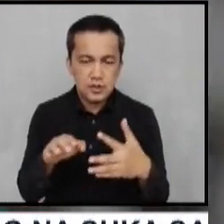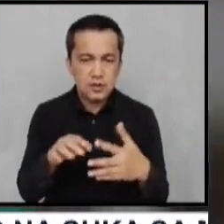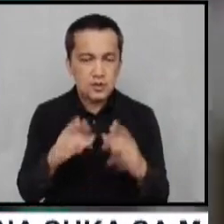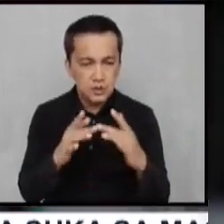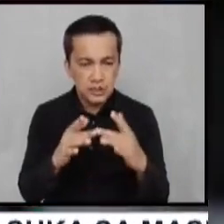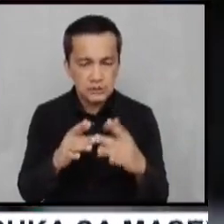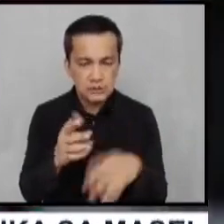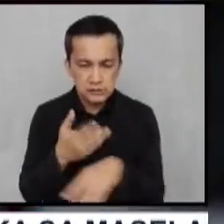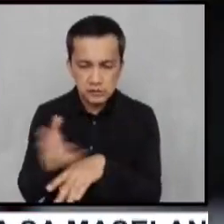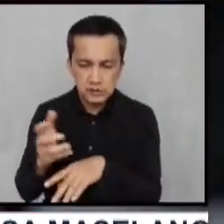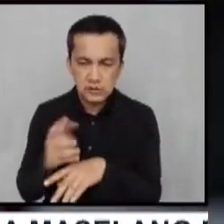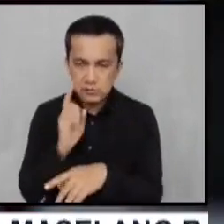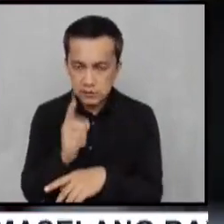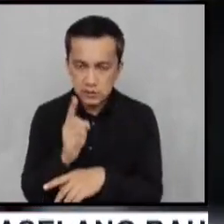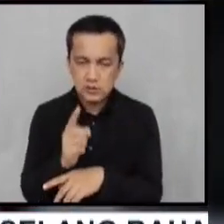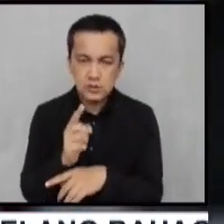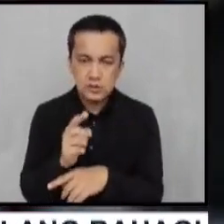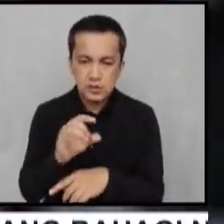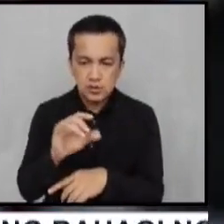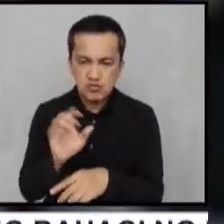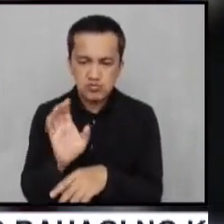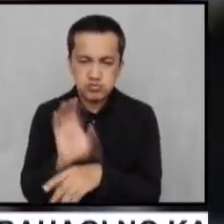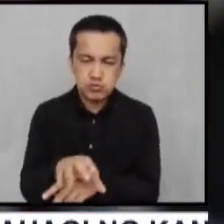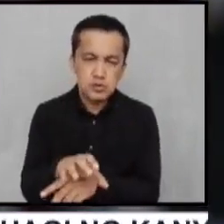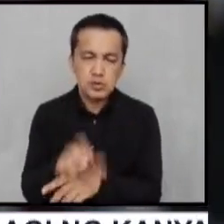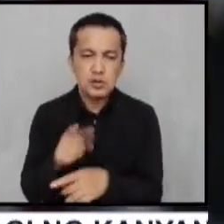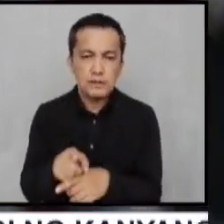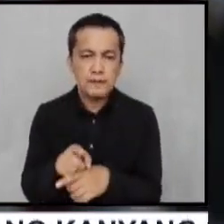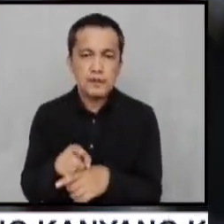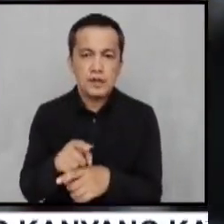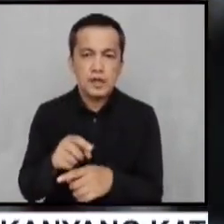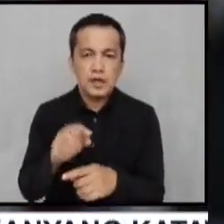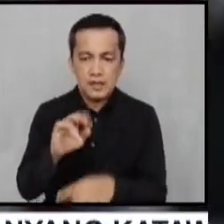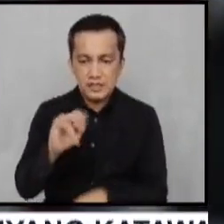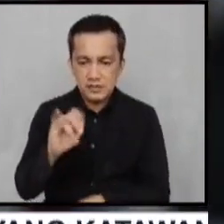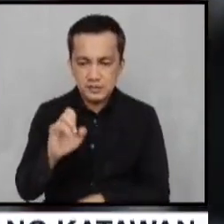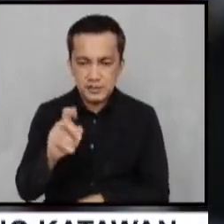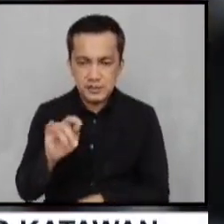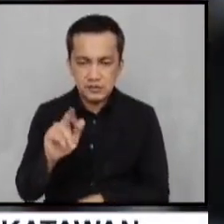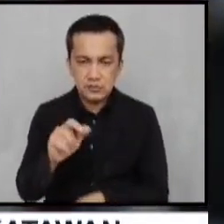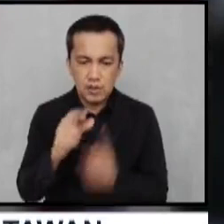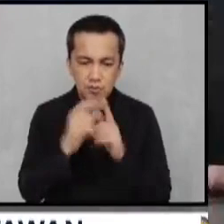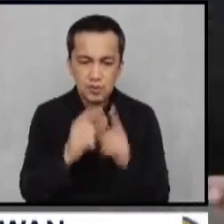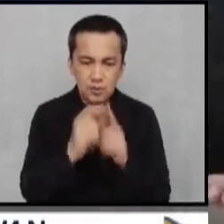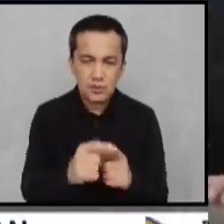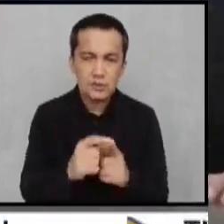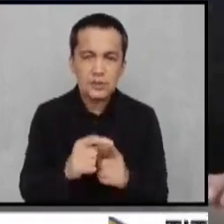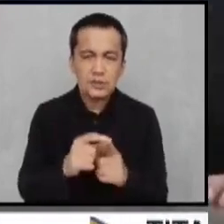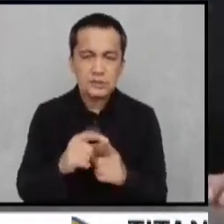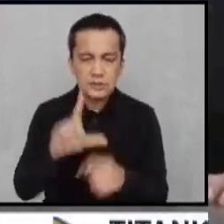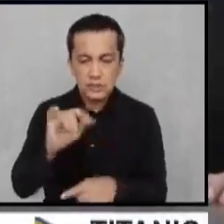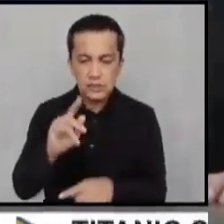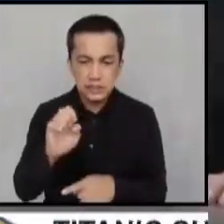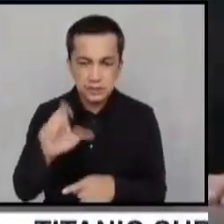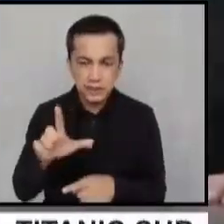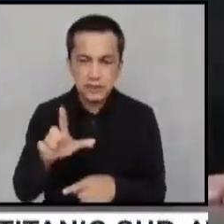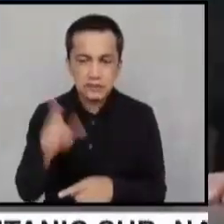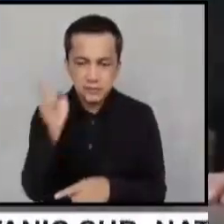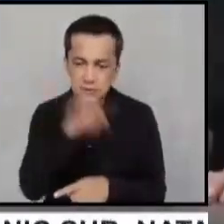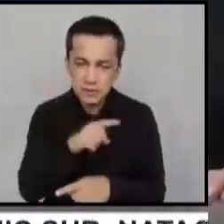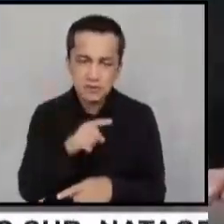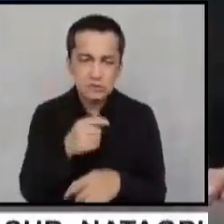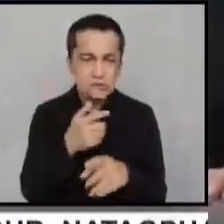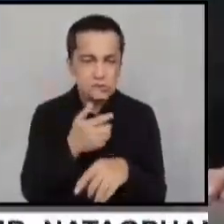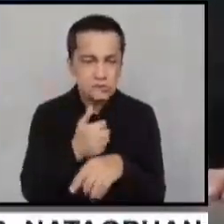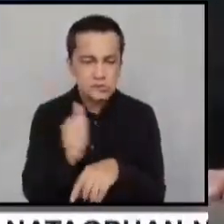threat, coercion, unjust vexation, cyber libel at paglabag sa Data Privacy Act na may parusang